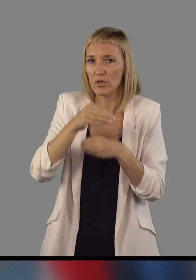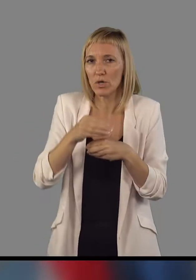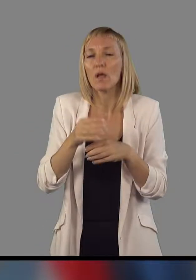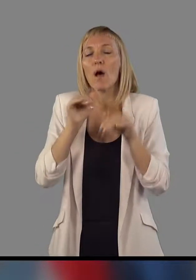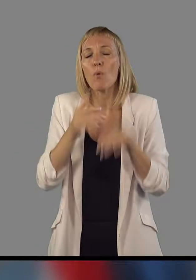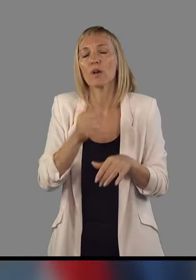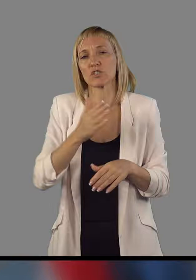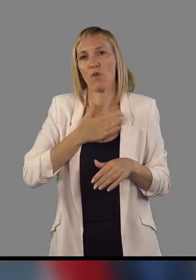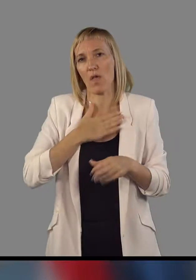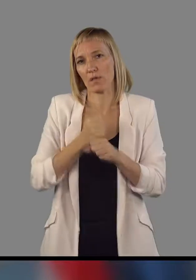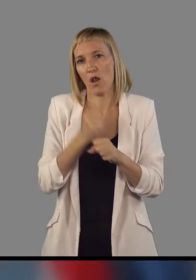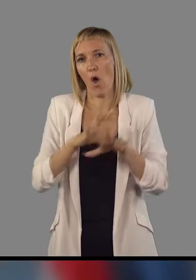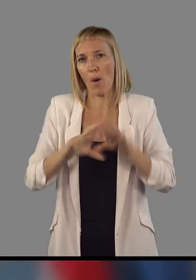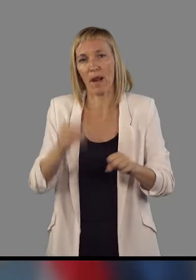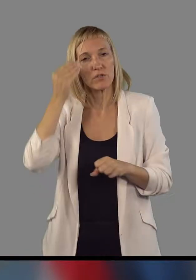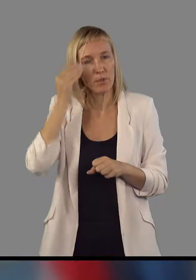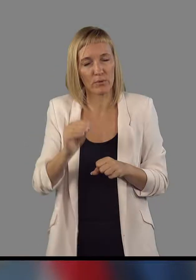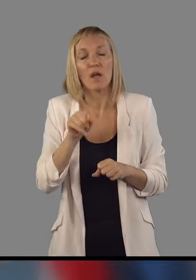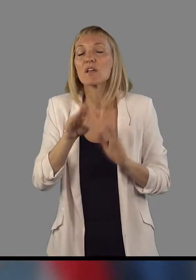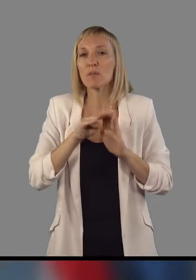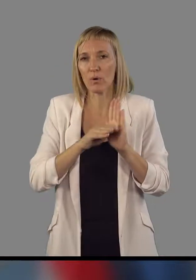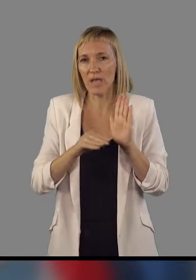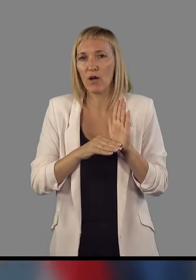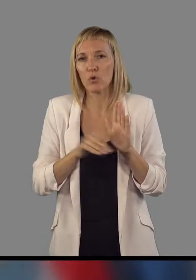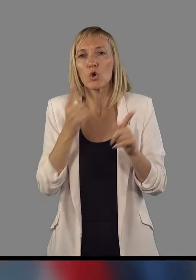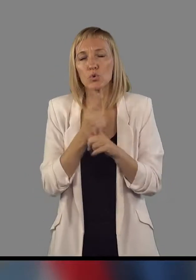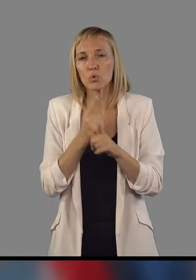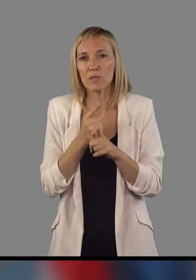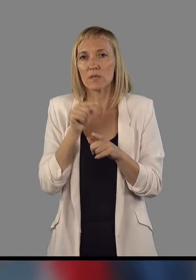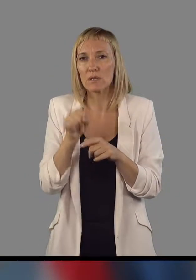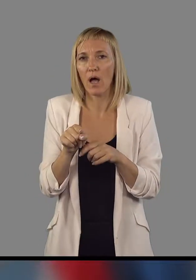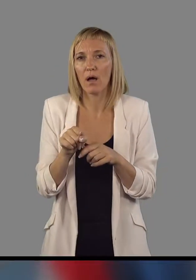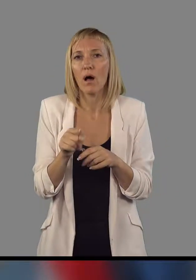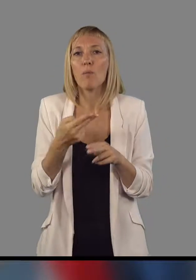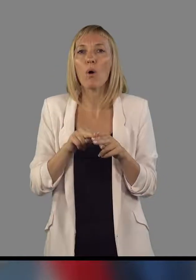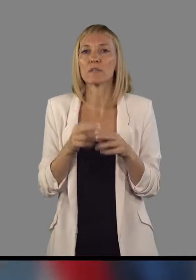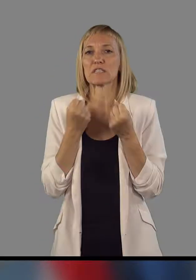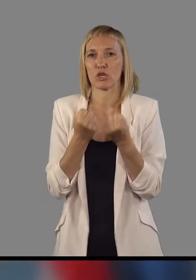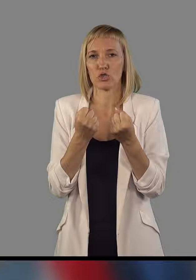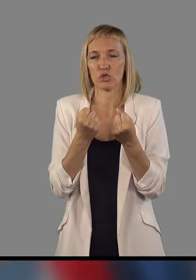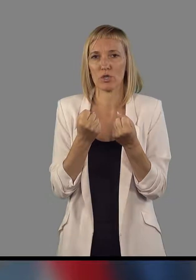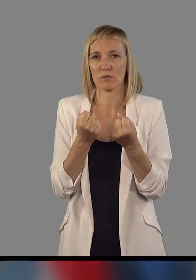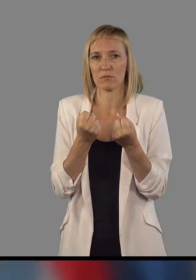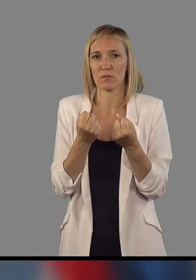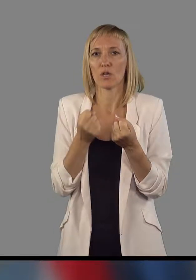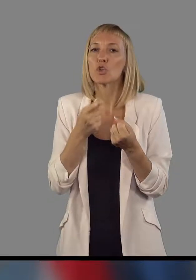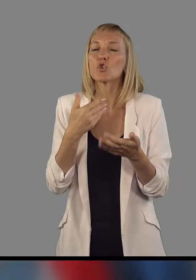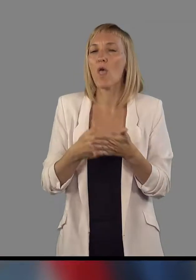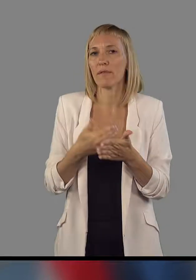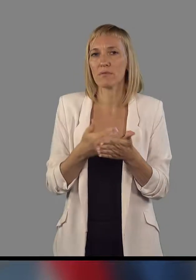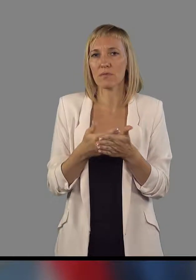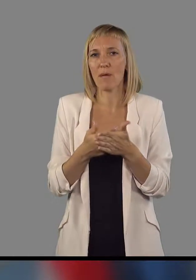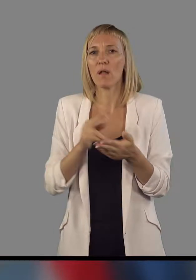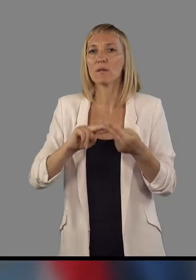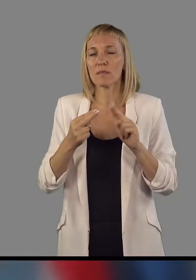ustrezno opraviti svoje delo, pa bo tudi ta zakonodaja, če tako rečem, prijela. In to